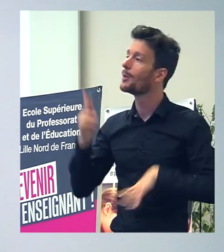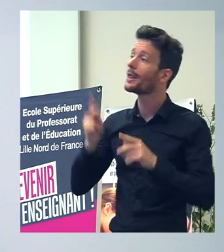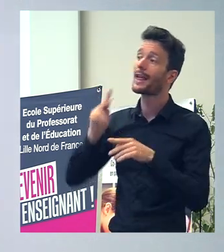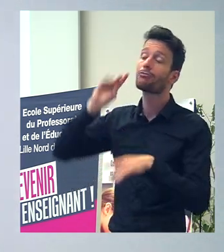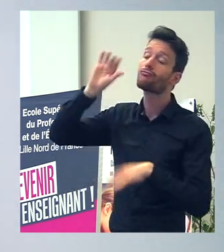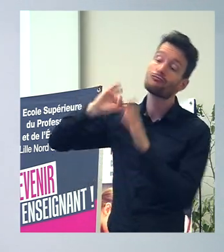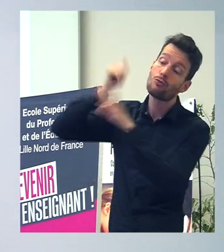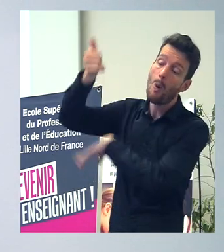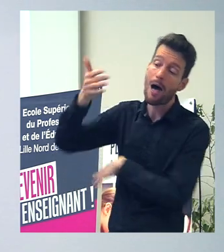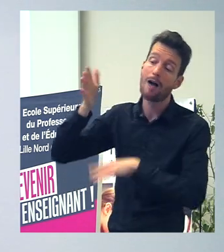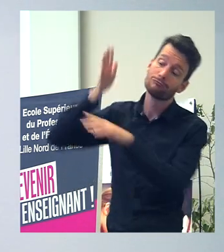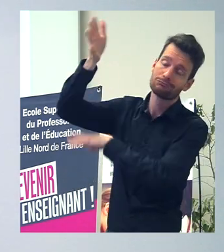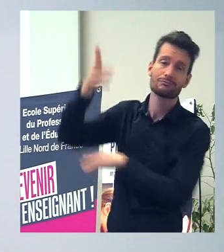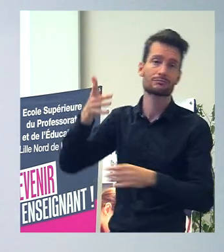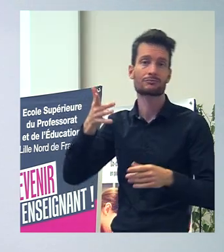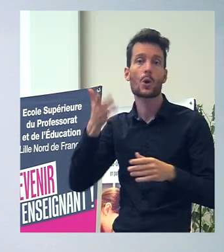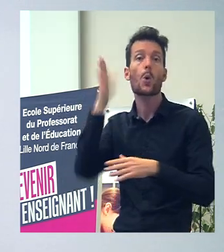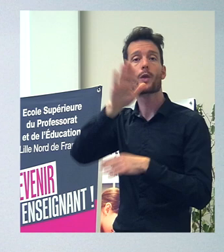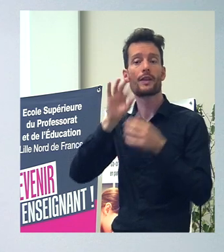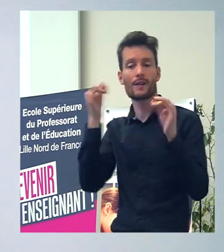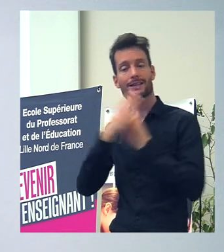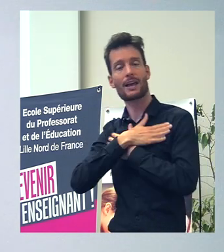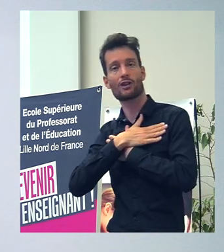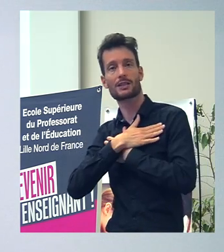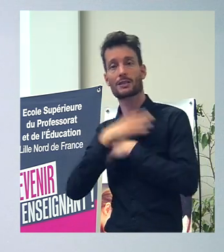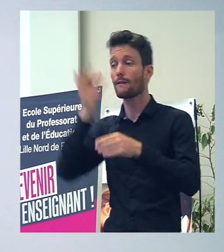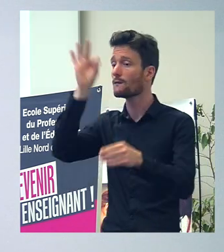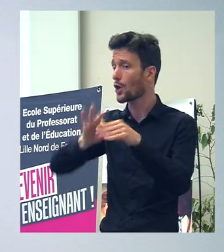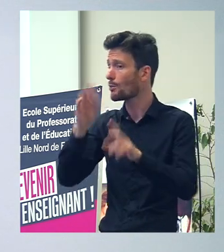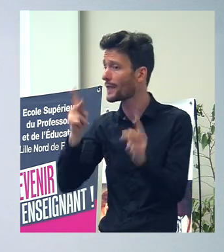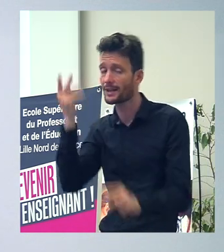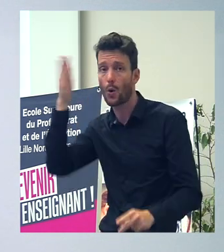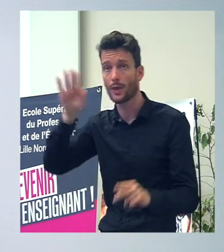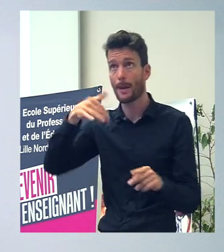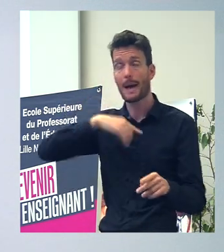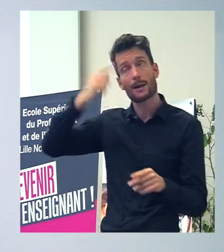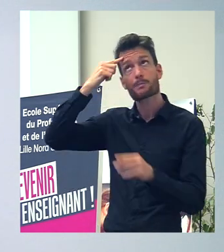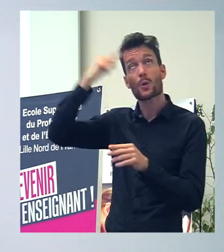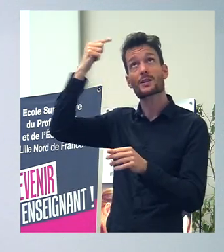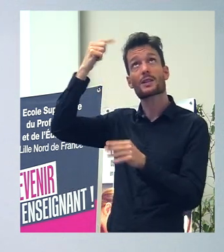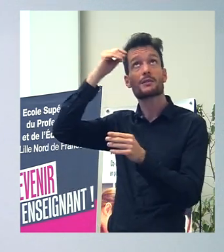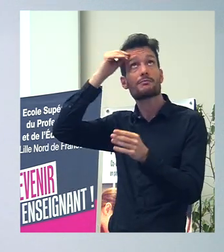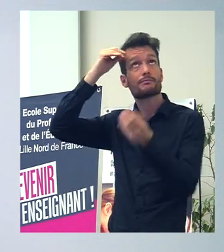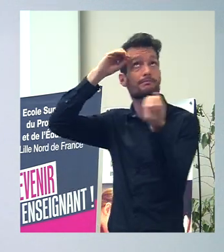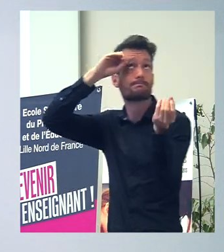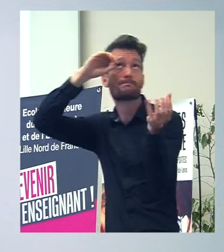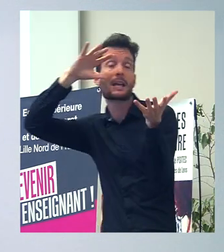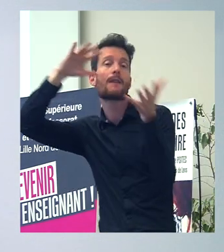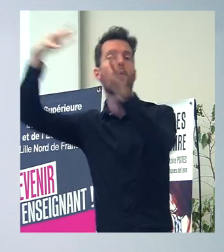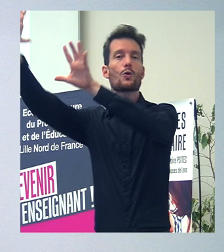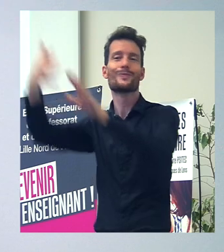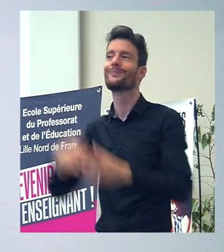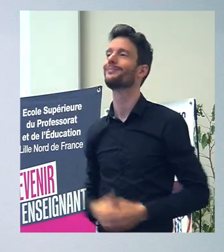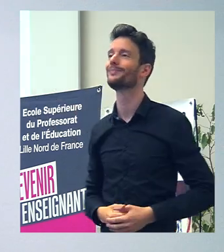autre sagesse, voter autrement, parce que notre pensée est une pensée en évolution. Voilà,